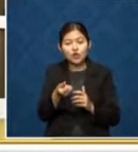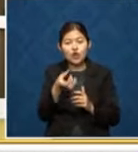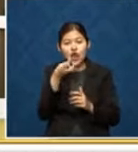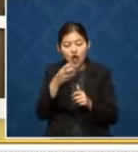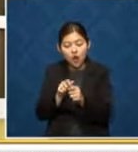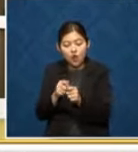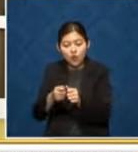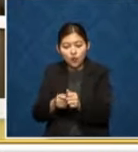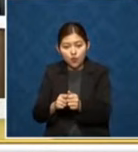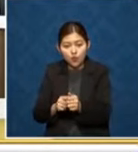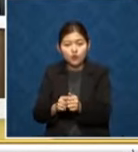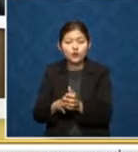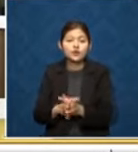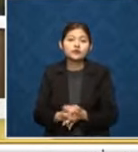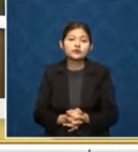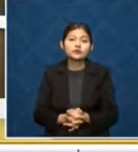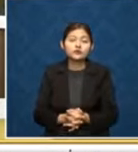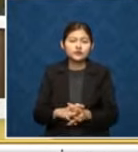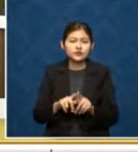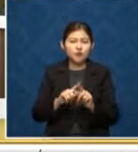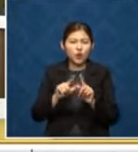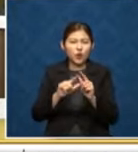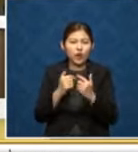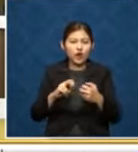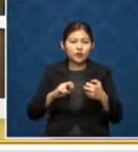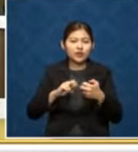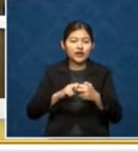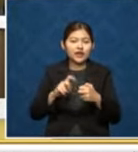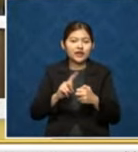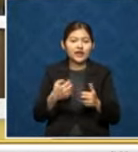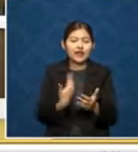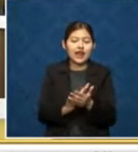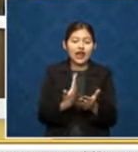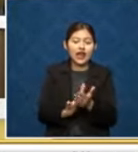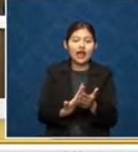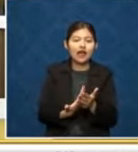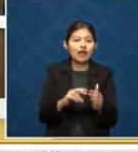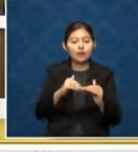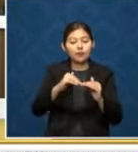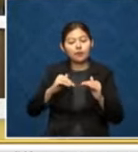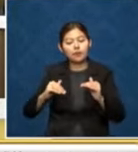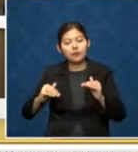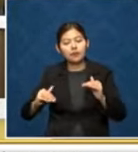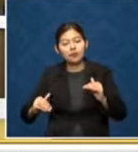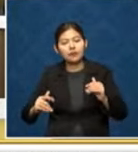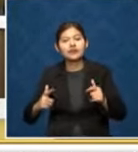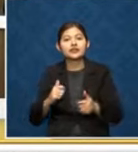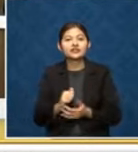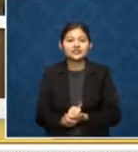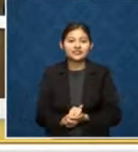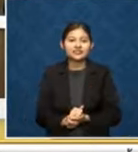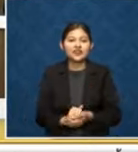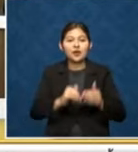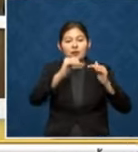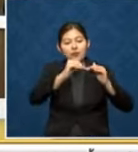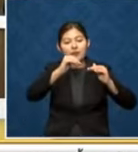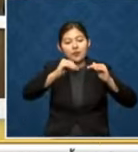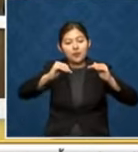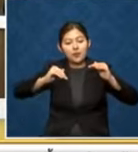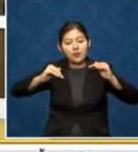นะครับแต่ราคาสินค้าการเกษตรพวกนี้ช่วงนี้ผันผวนนะครับที่ว่าผันผวนก็คือลงมาเรื่อย